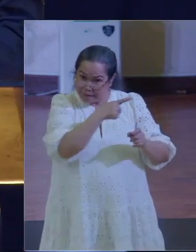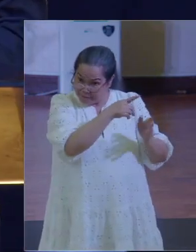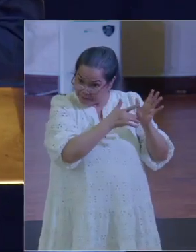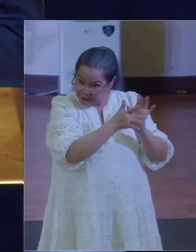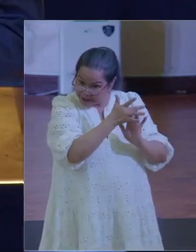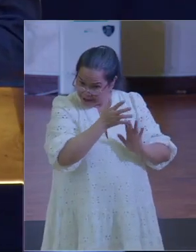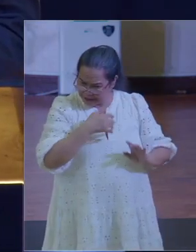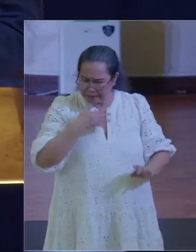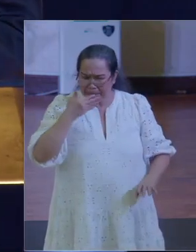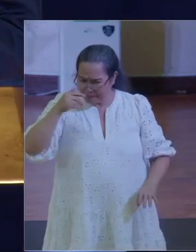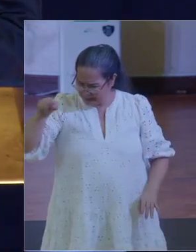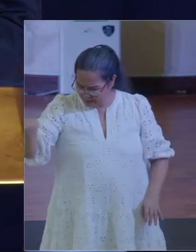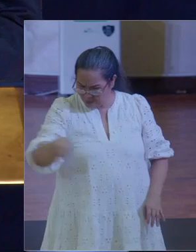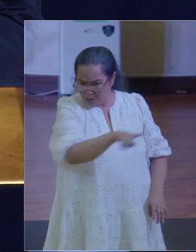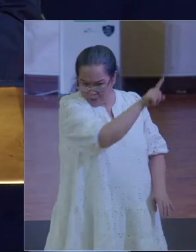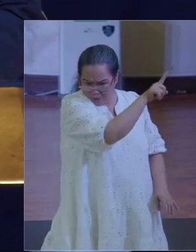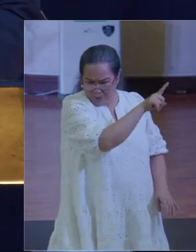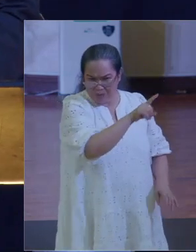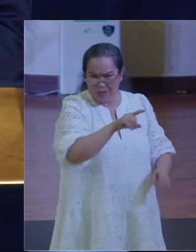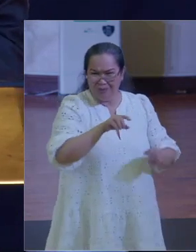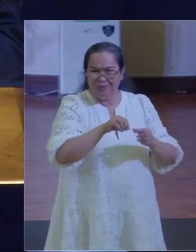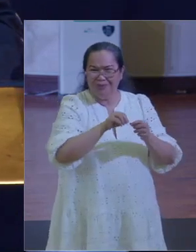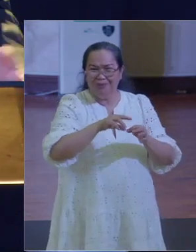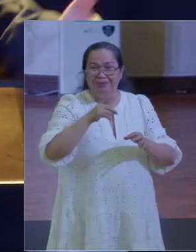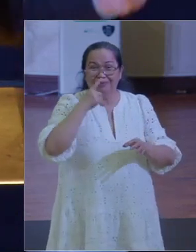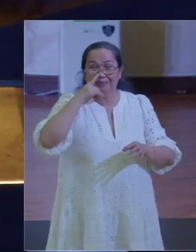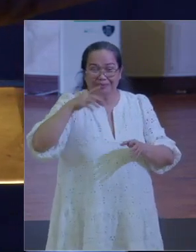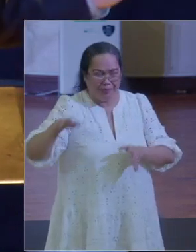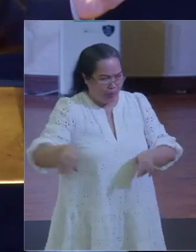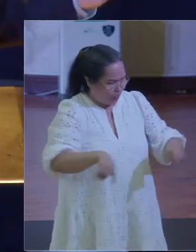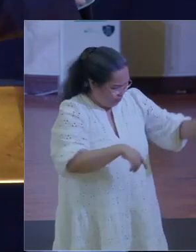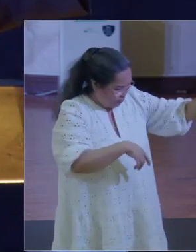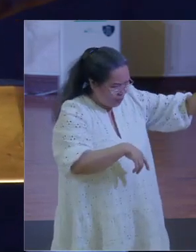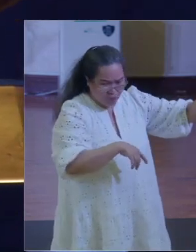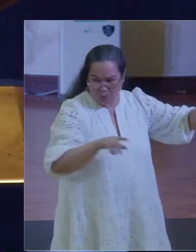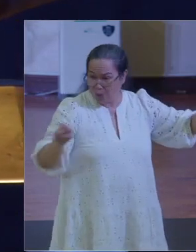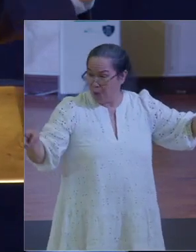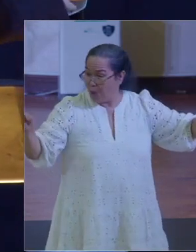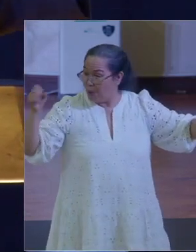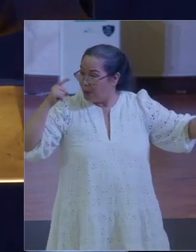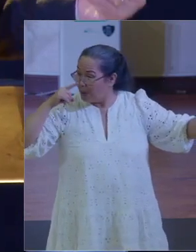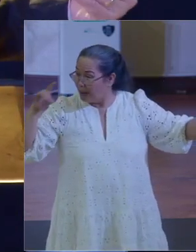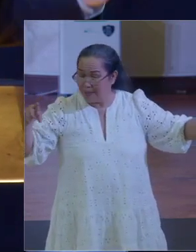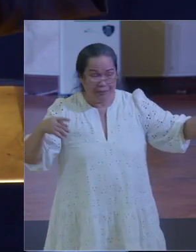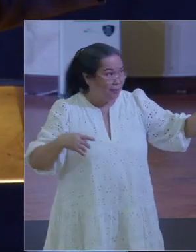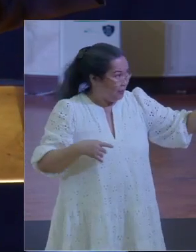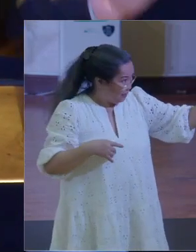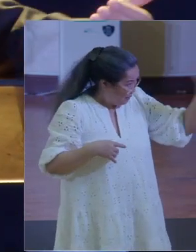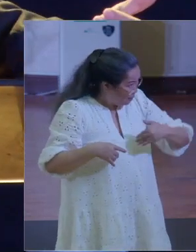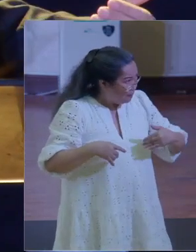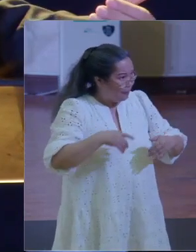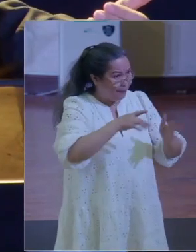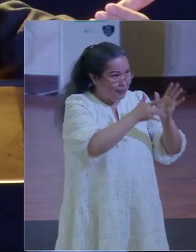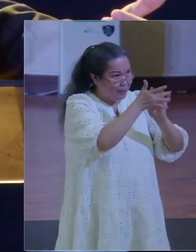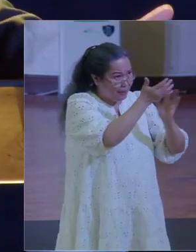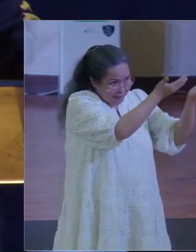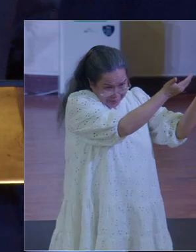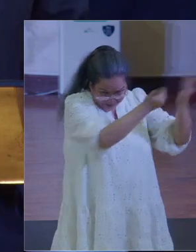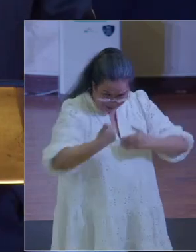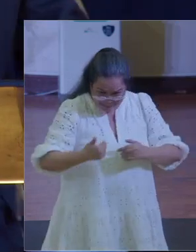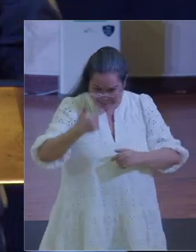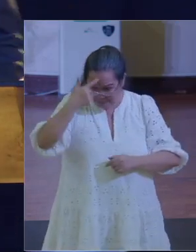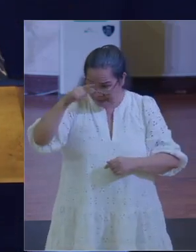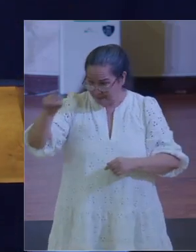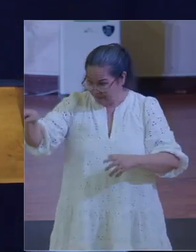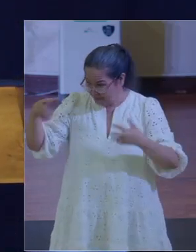mga Jews at sinabi niya na papuntahin dito para pagalingin yung aking alipin. At nung